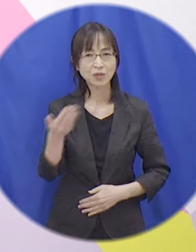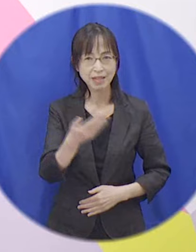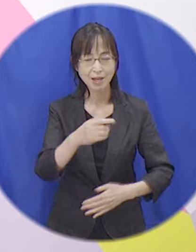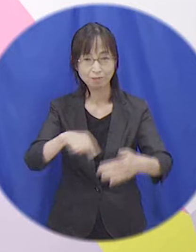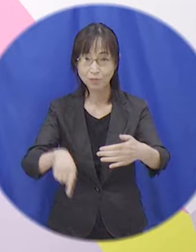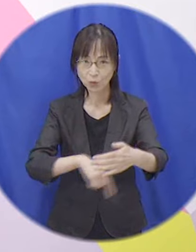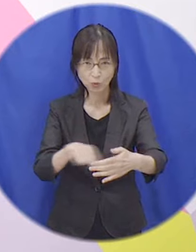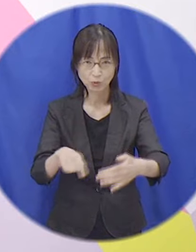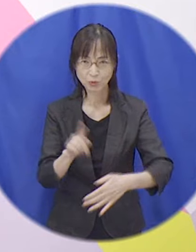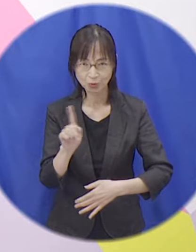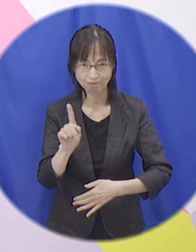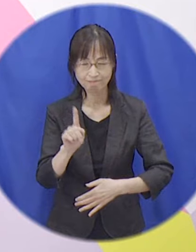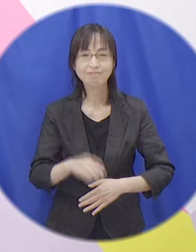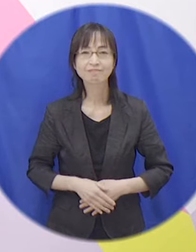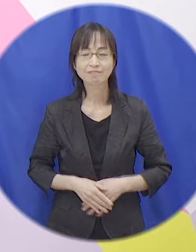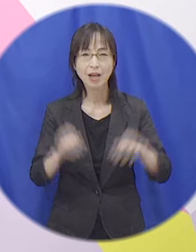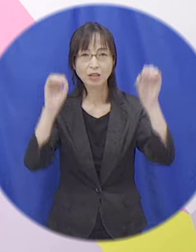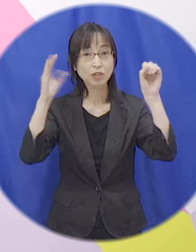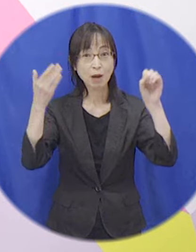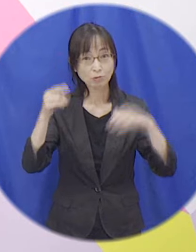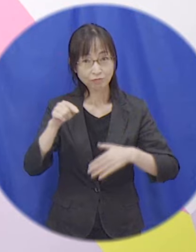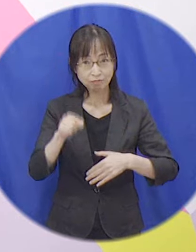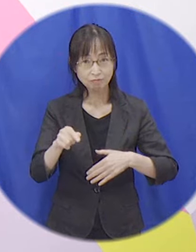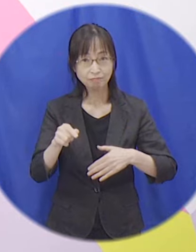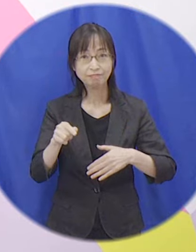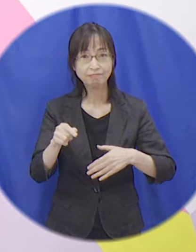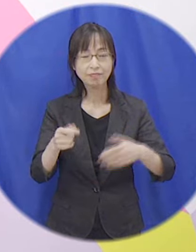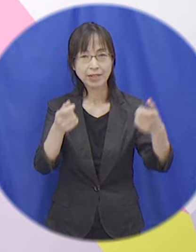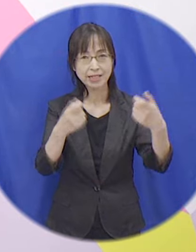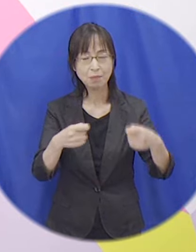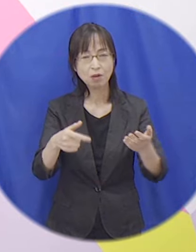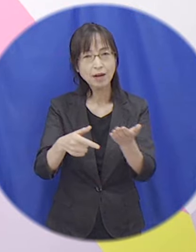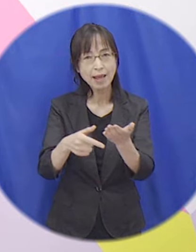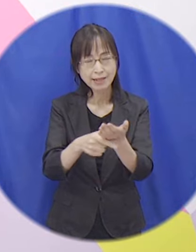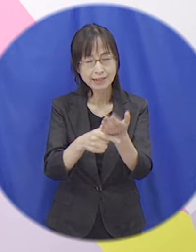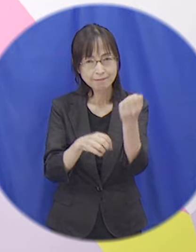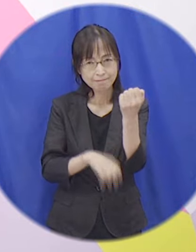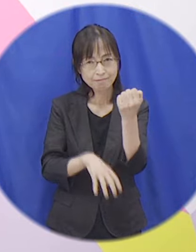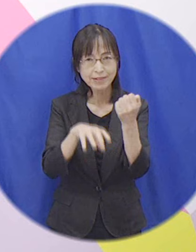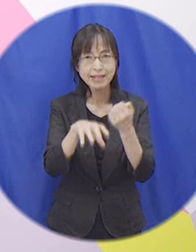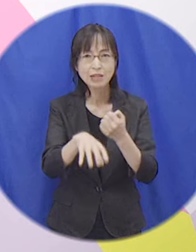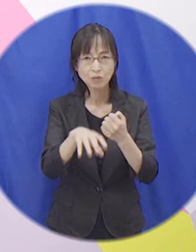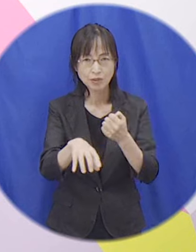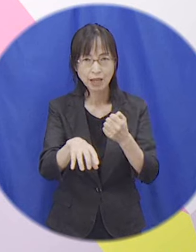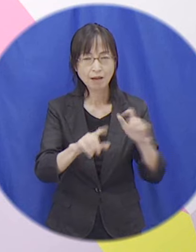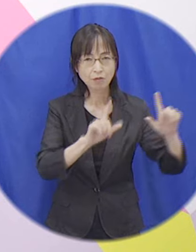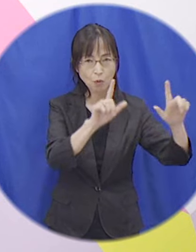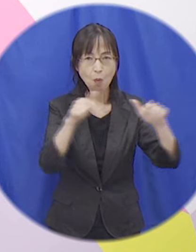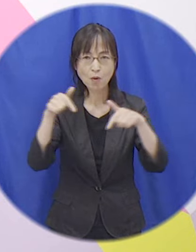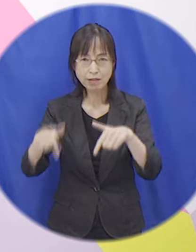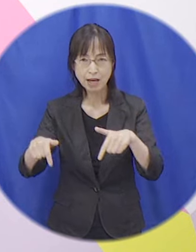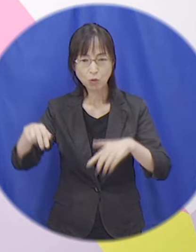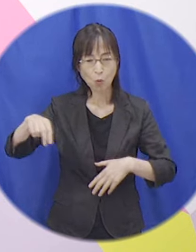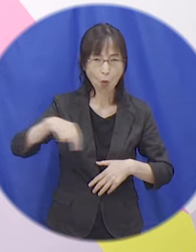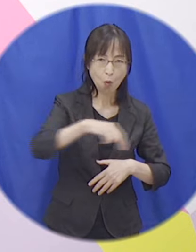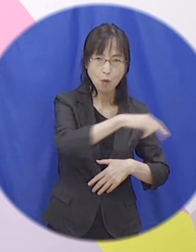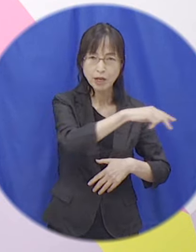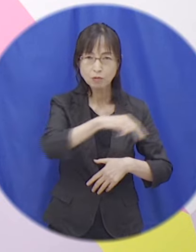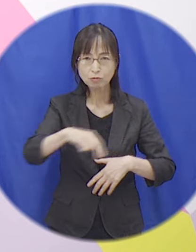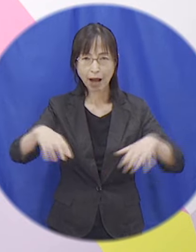集です。豊島区では池袋駅を起点として東西の歩行者空間